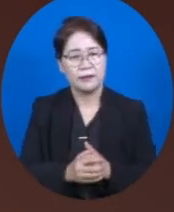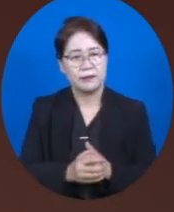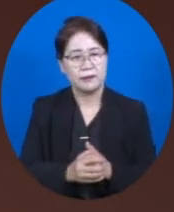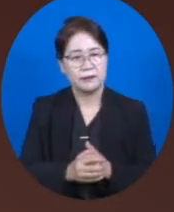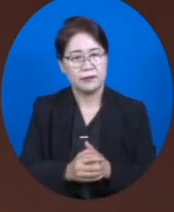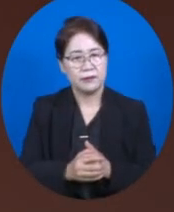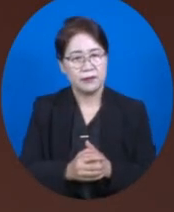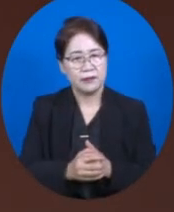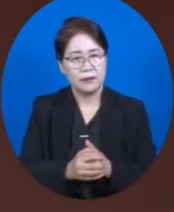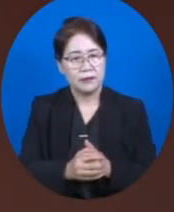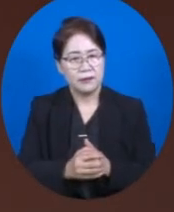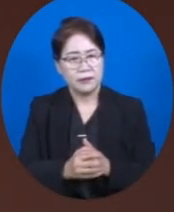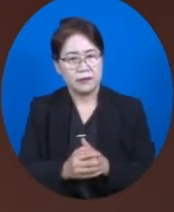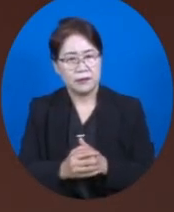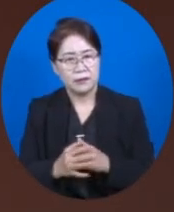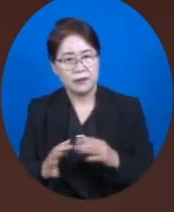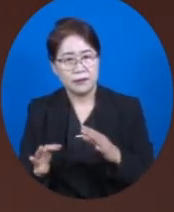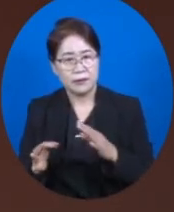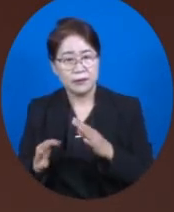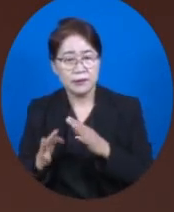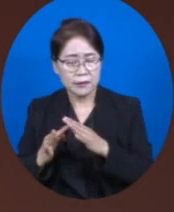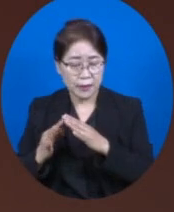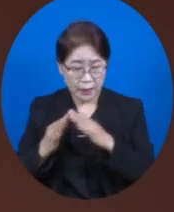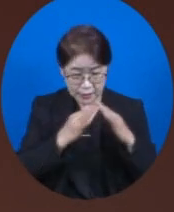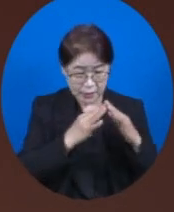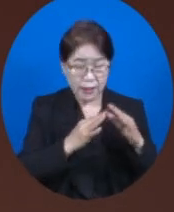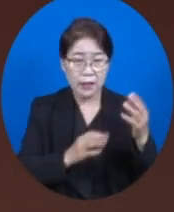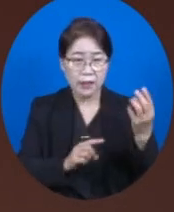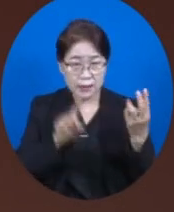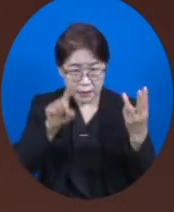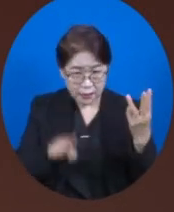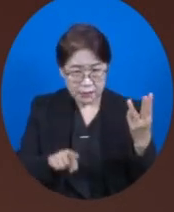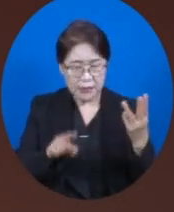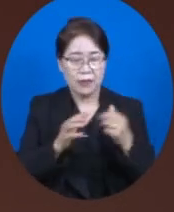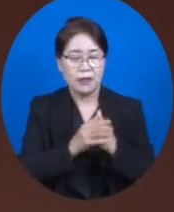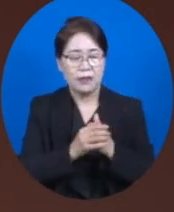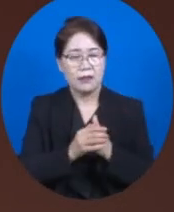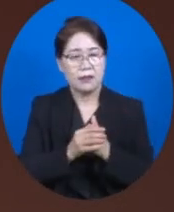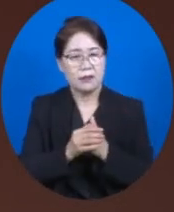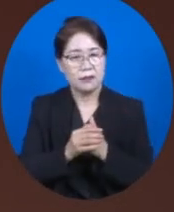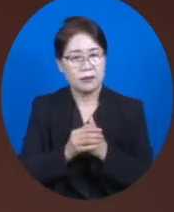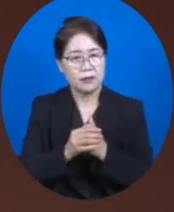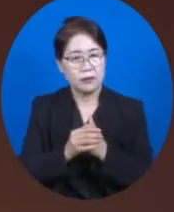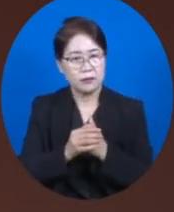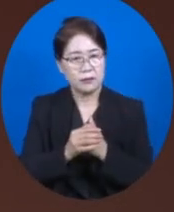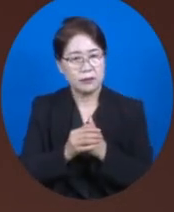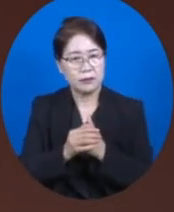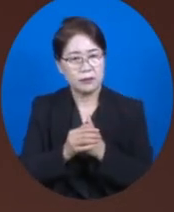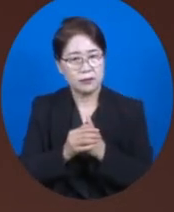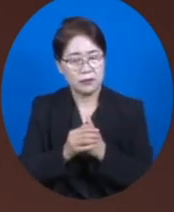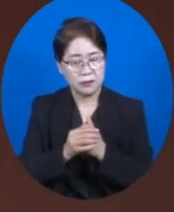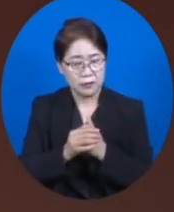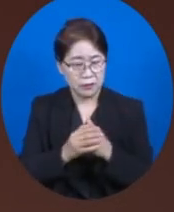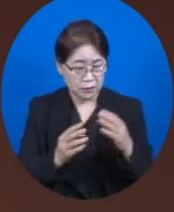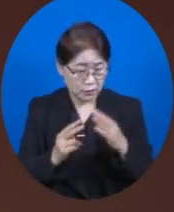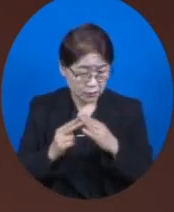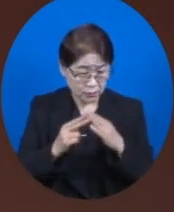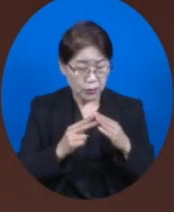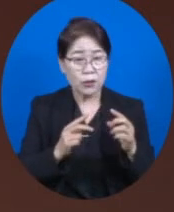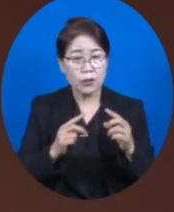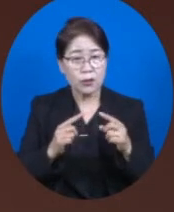실제로 예슬아 3장 12절을 보게 되면 스룹바벨이 성전 건축을 시작을 했을 때에